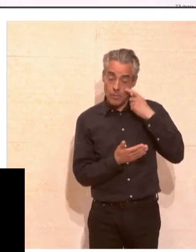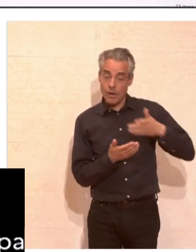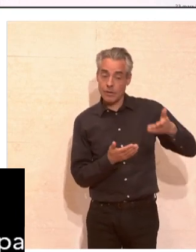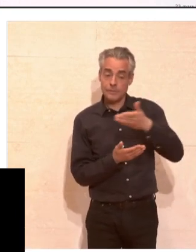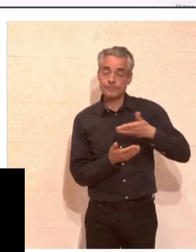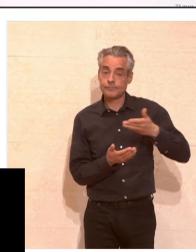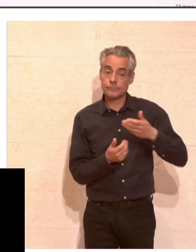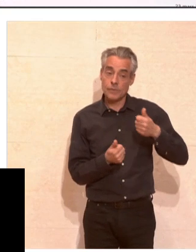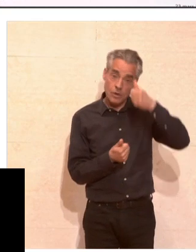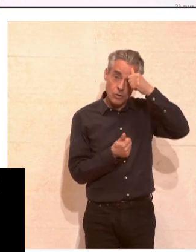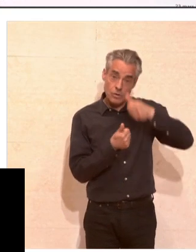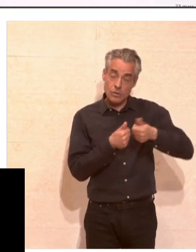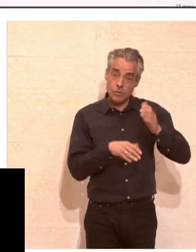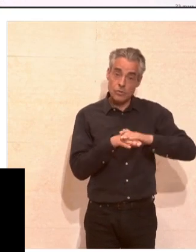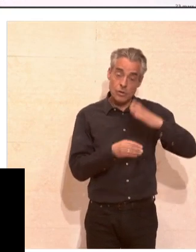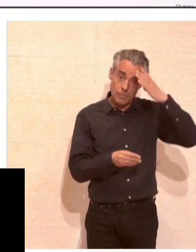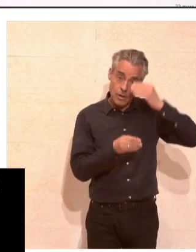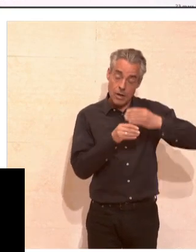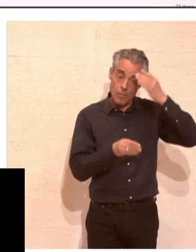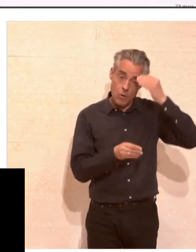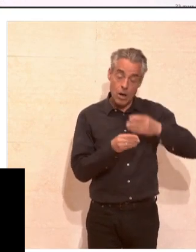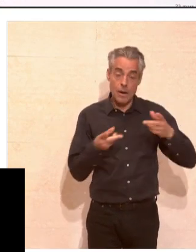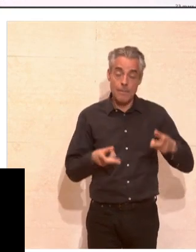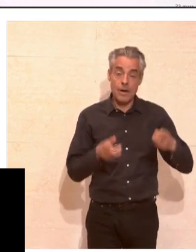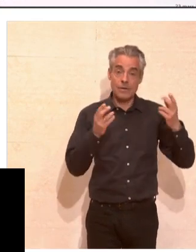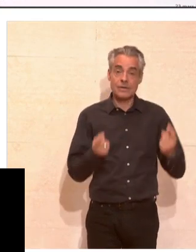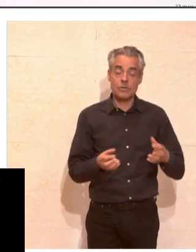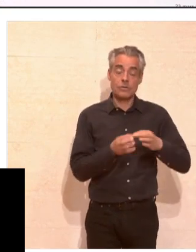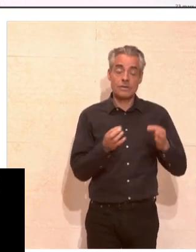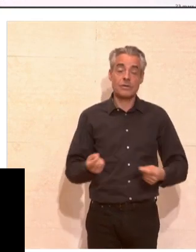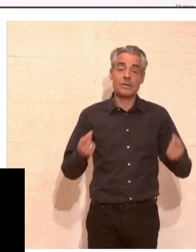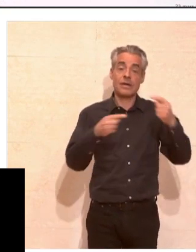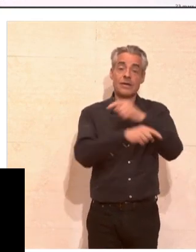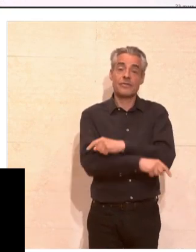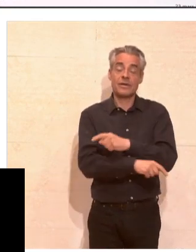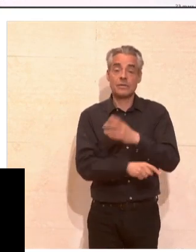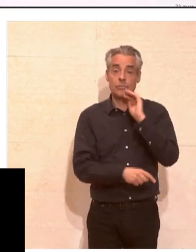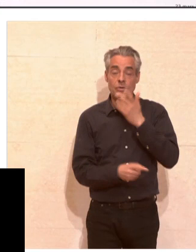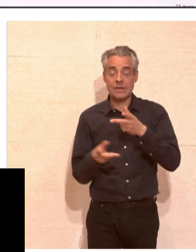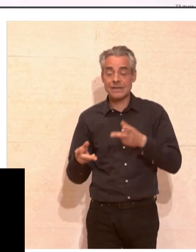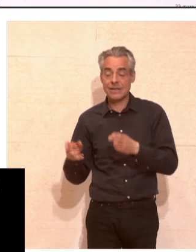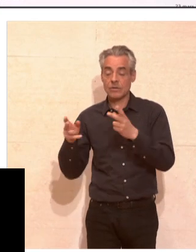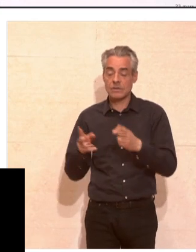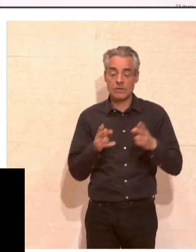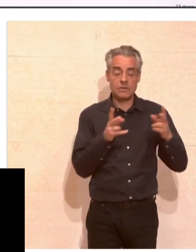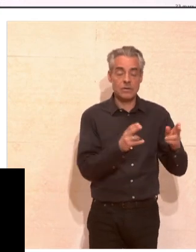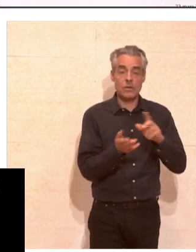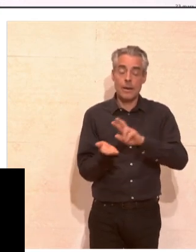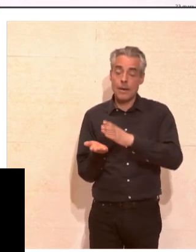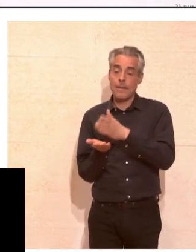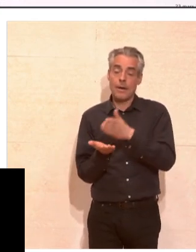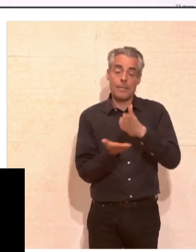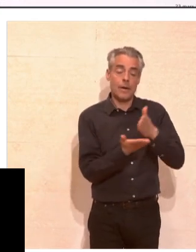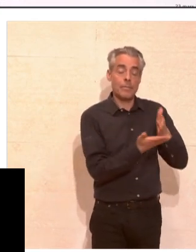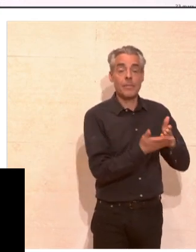quel est l'effet sur la mémoire d'une séquence physiologique versus la séquence inverse. Et c'est là qu'on voit que l'effet de la séquence, elle est très importante, parce que ces fameux